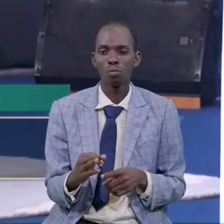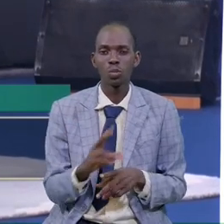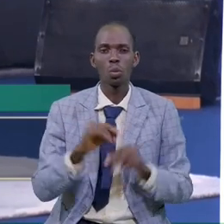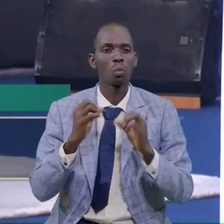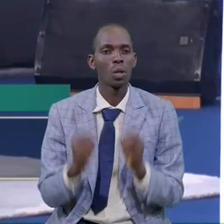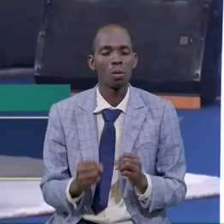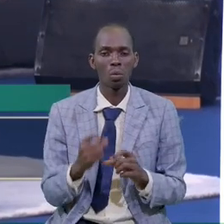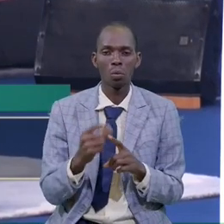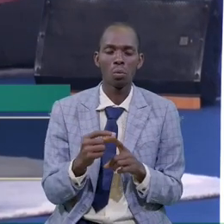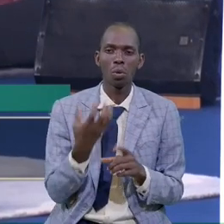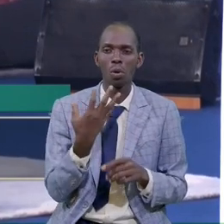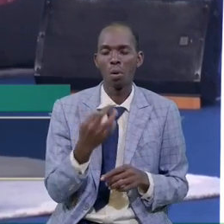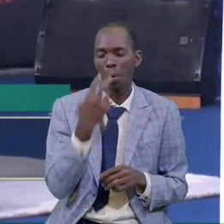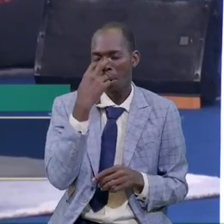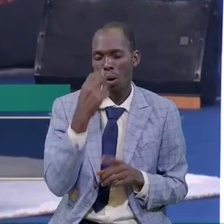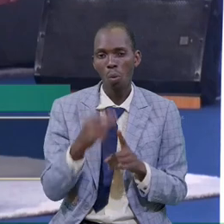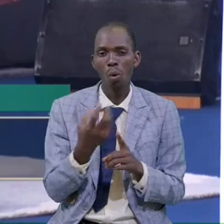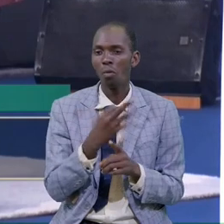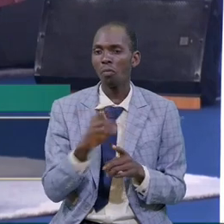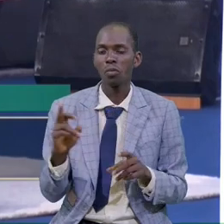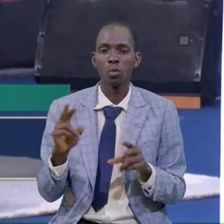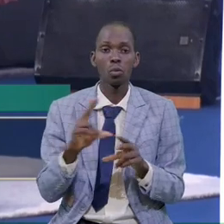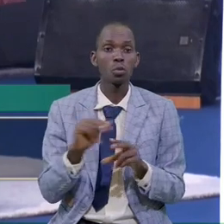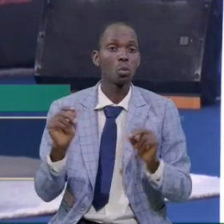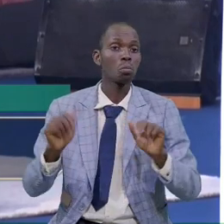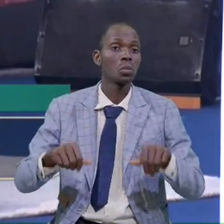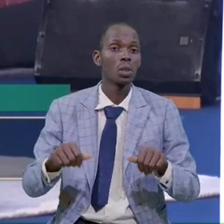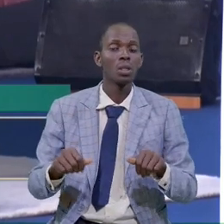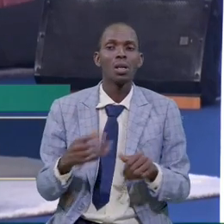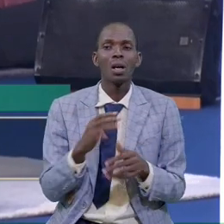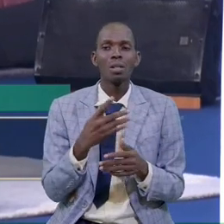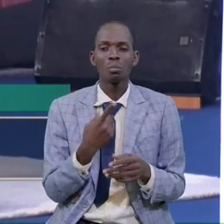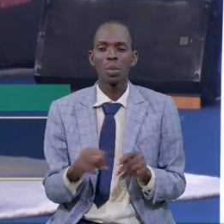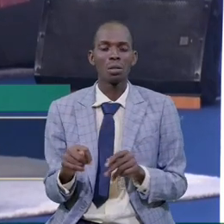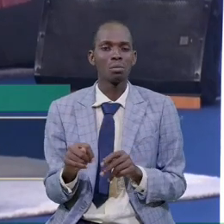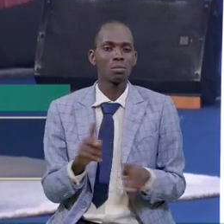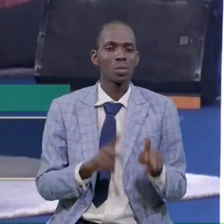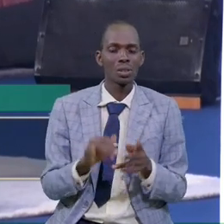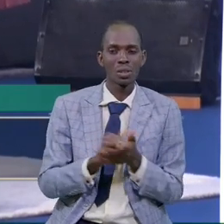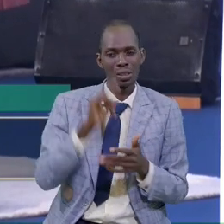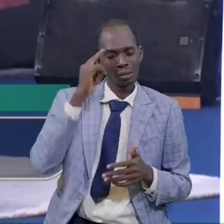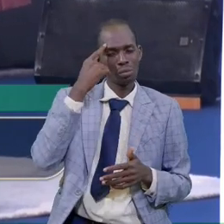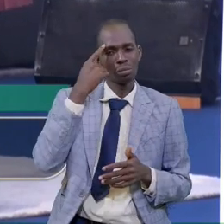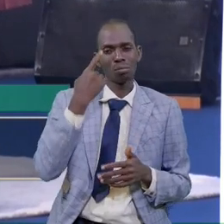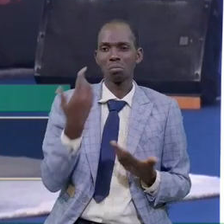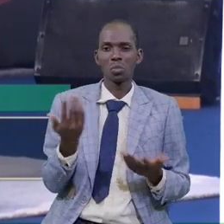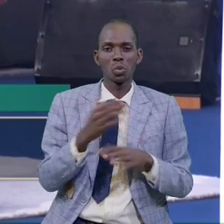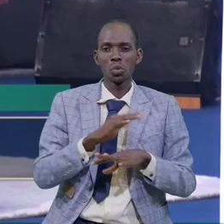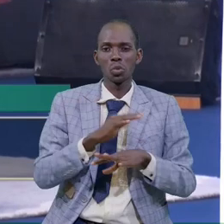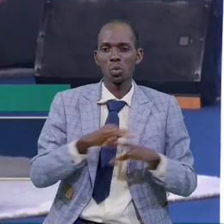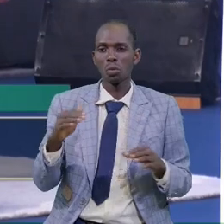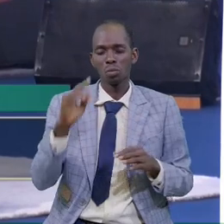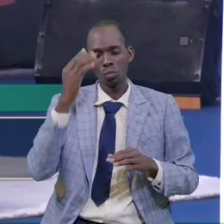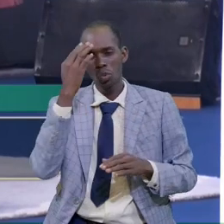paroles d'impossibilité. Maintenant, les gens ne réfléchissent plus, ne pensent plus à ce que je peux être, ce que je peux